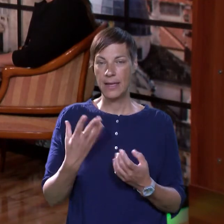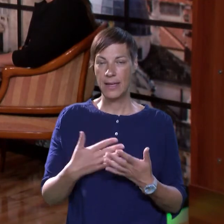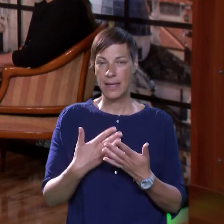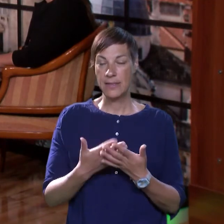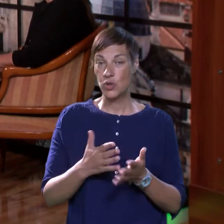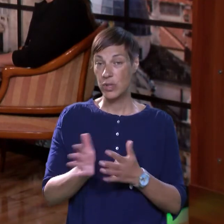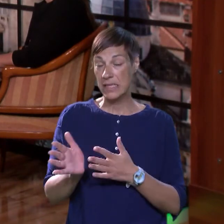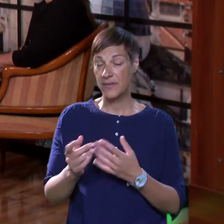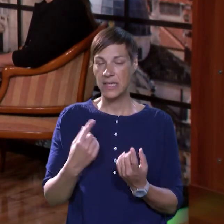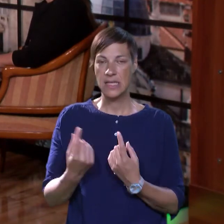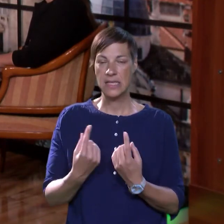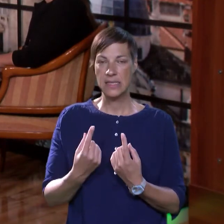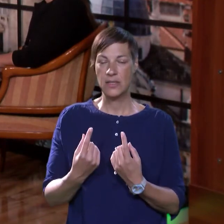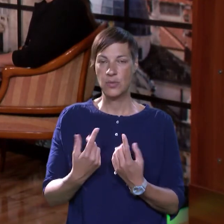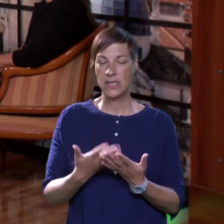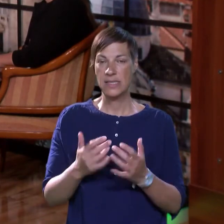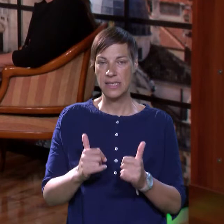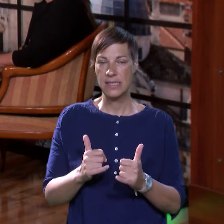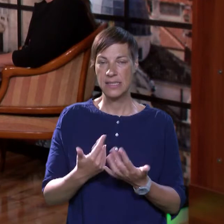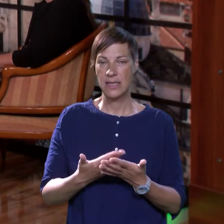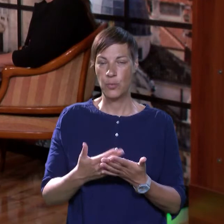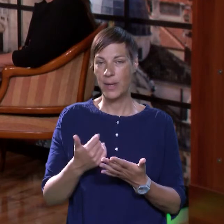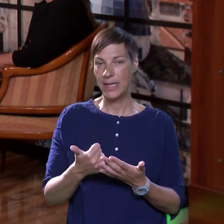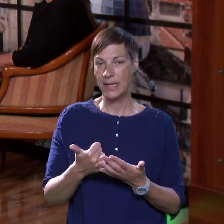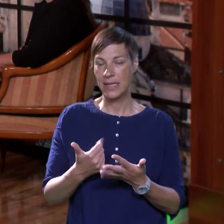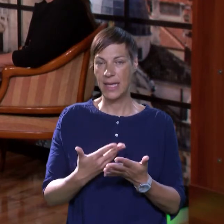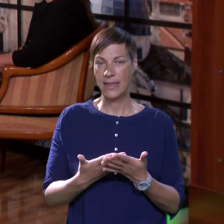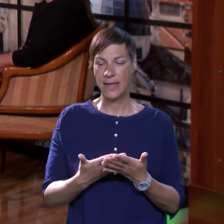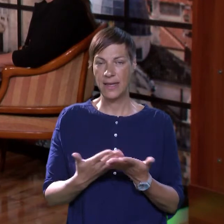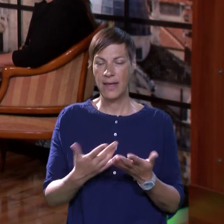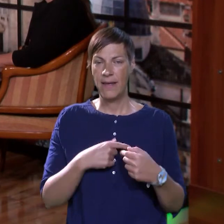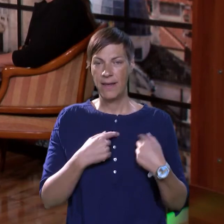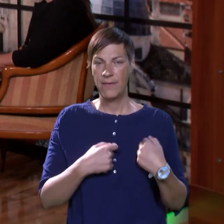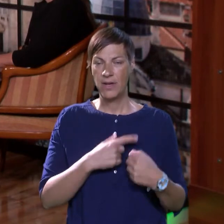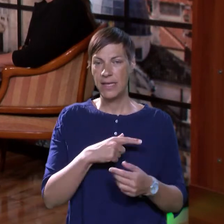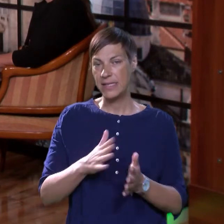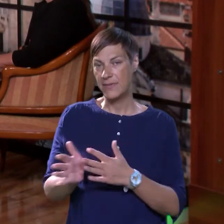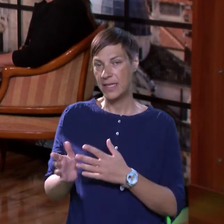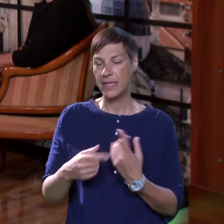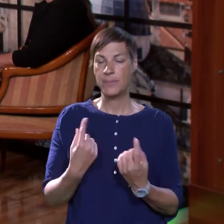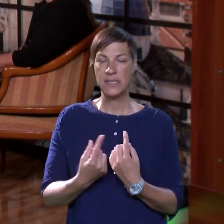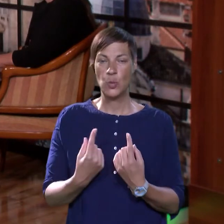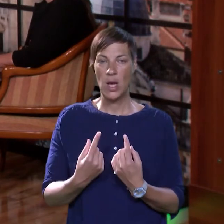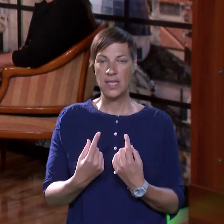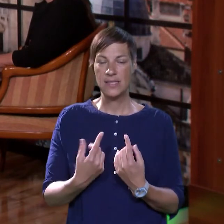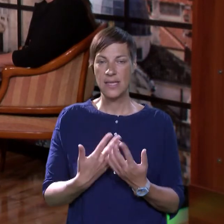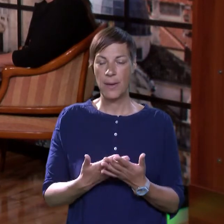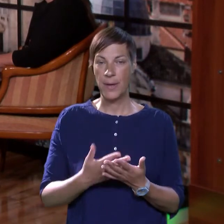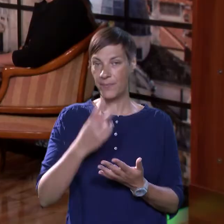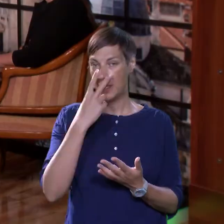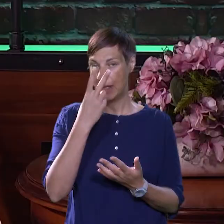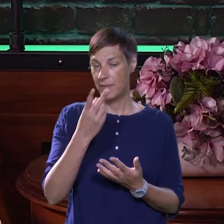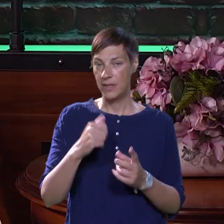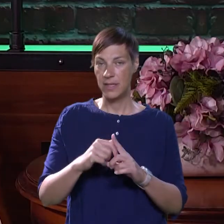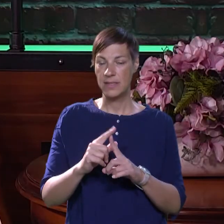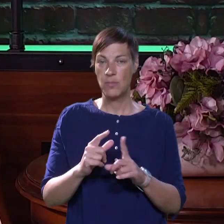Kad su ovako izvanredne situacije, i sad tu je opet sad taj jedan fenomen volontiranja u izvanrednim situacijama.